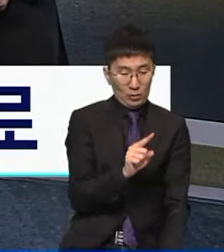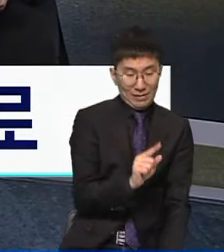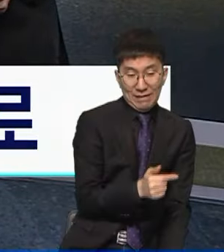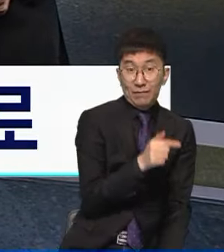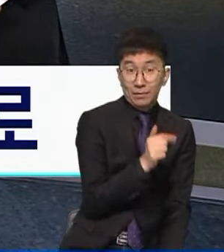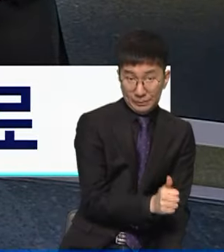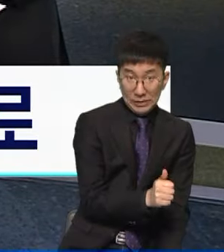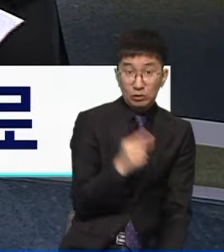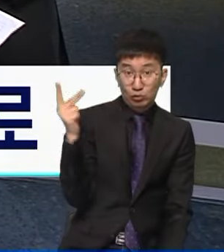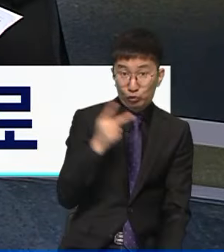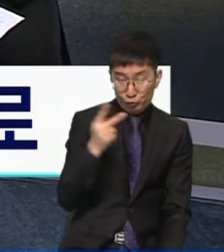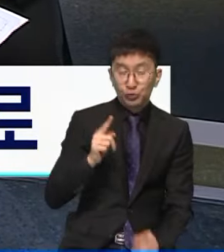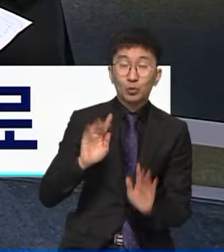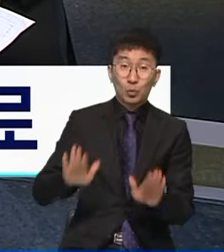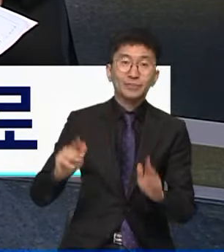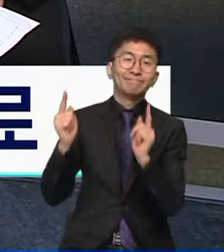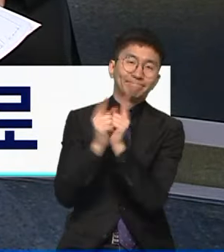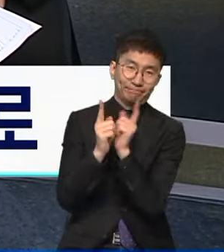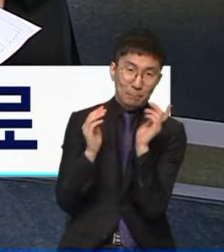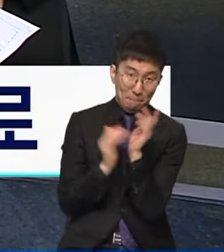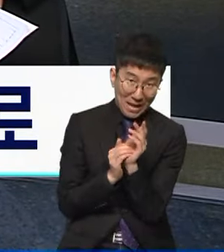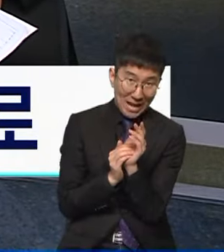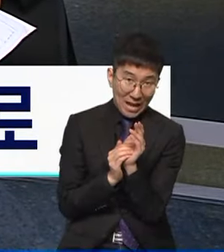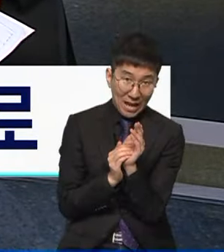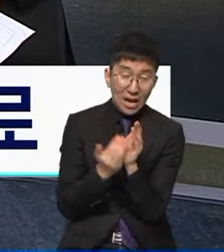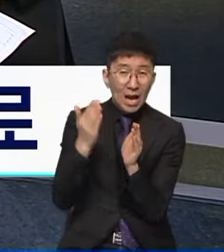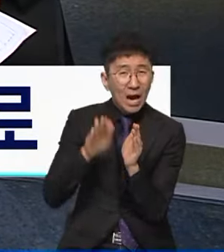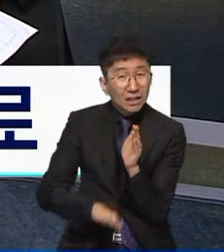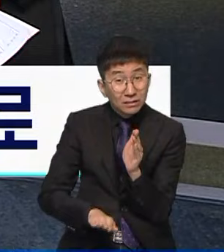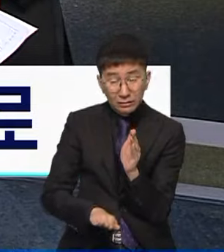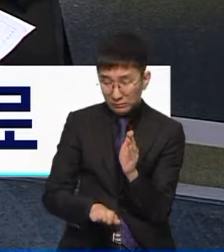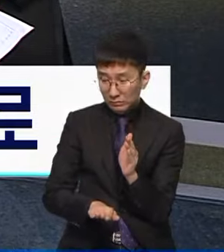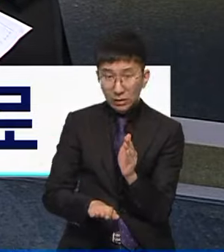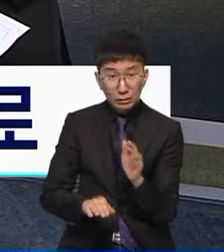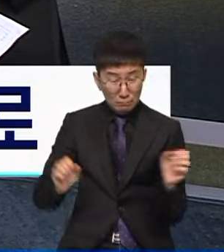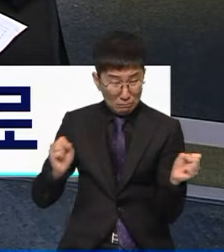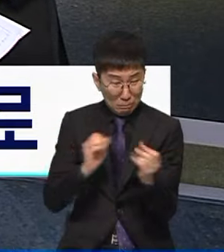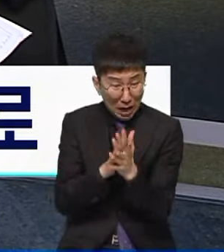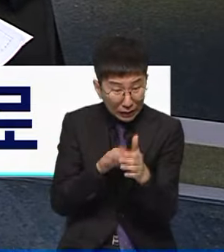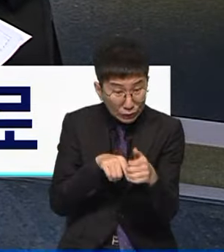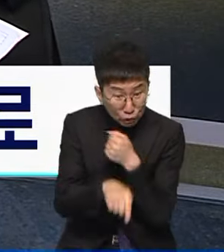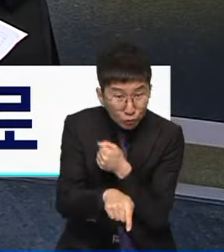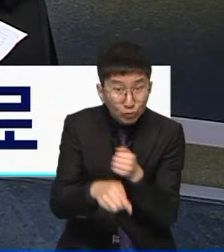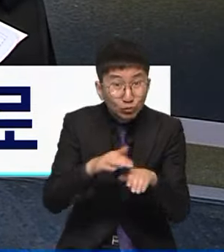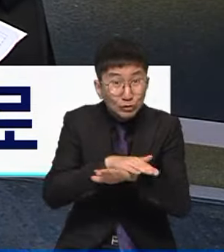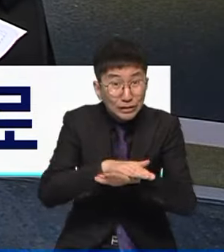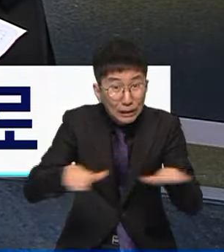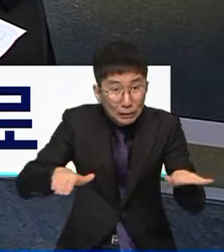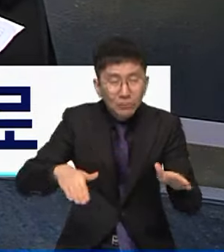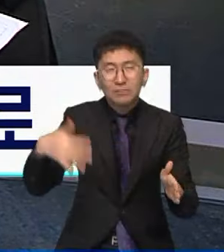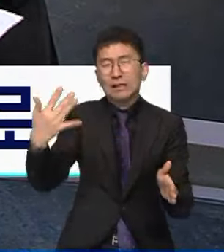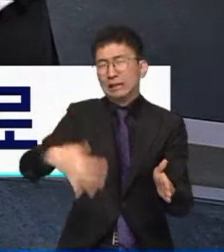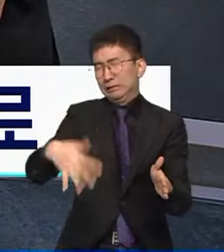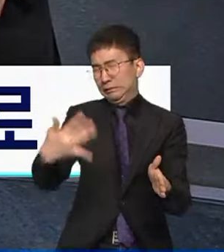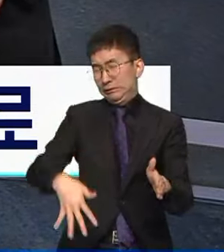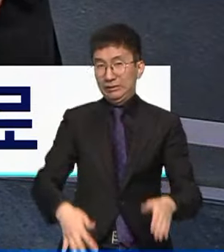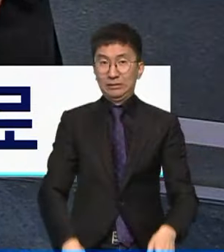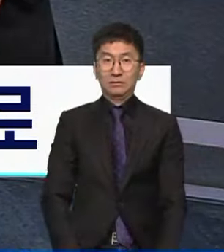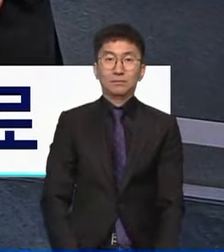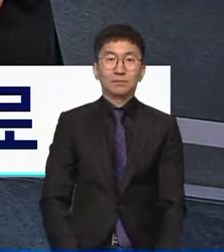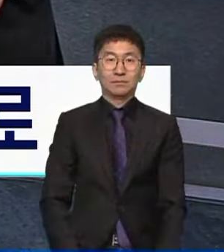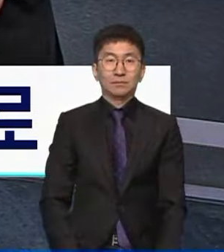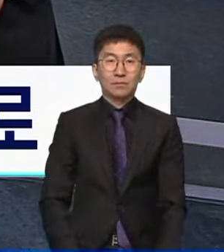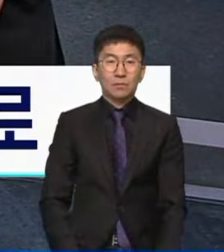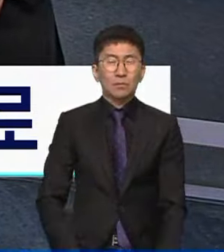자, 이렇게 대통령과 한동훈 비대위원장이 만나기는 했지만 두 사람 충돌의 근본적인 이유가 완전히 사라진